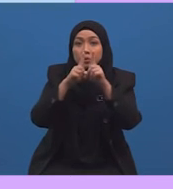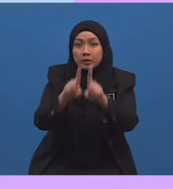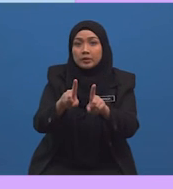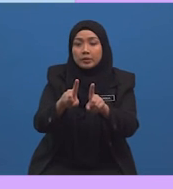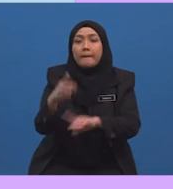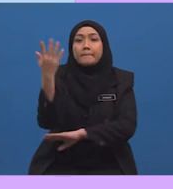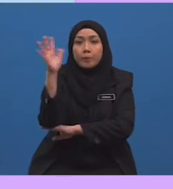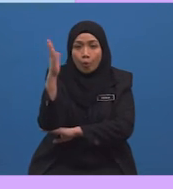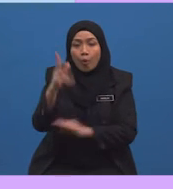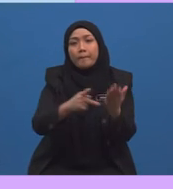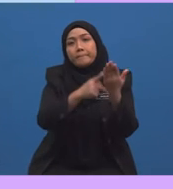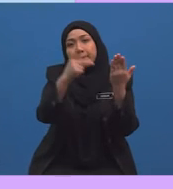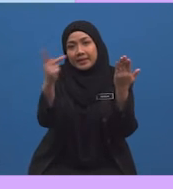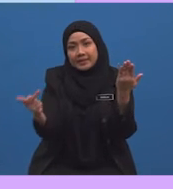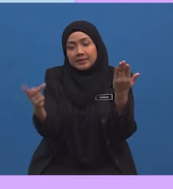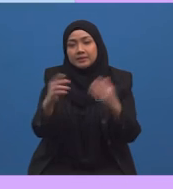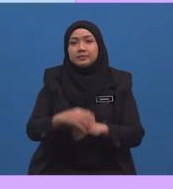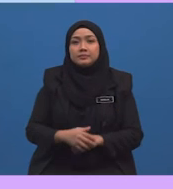jawapannya ialah pokok padi.